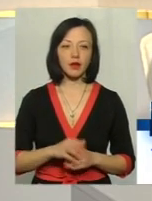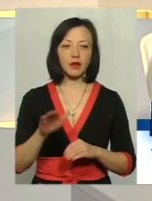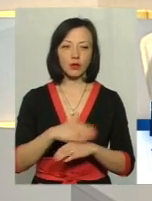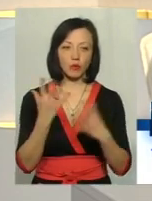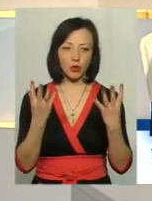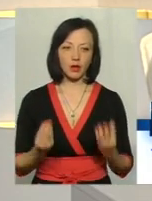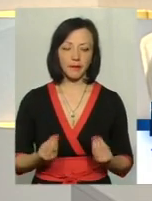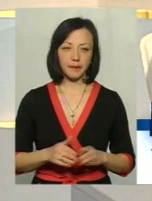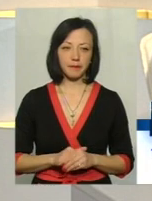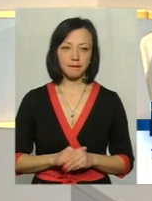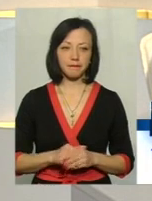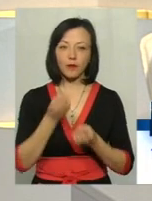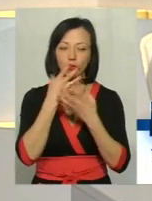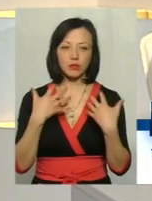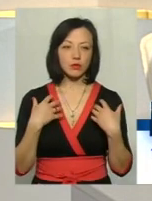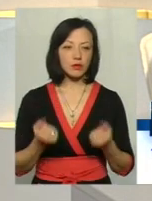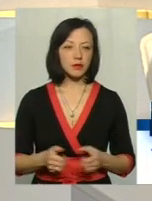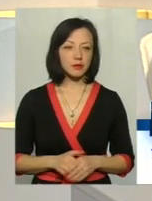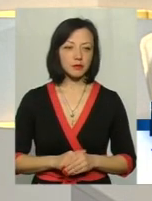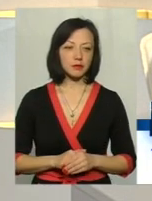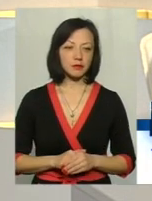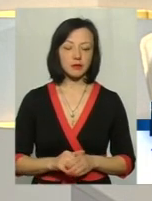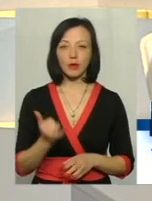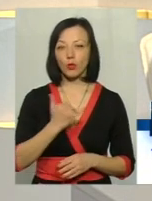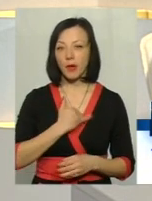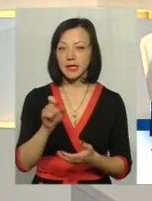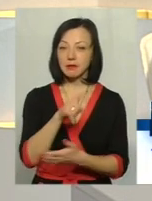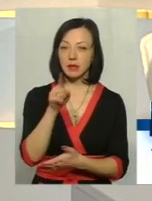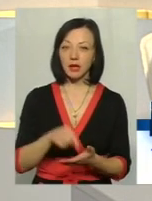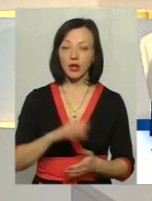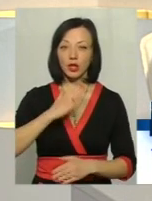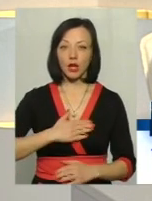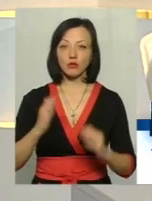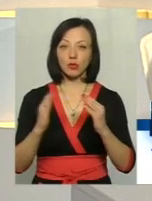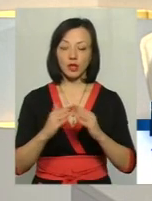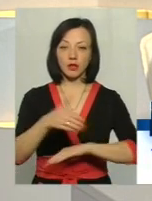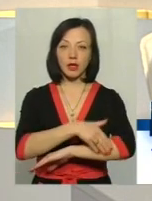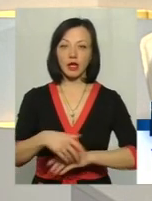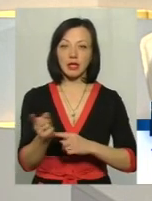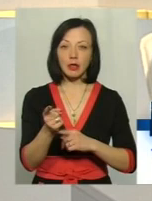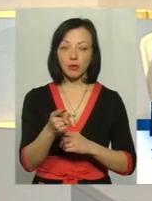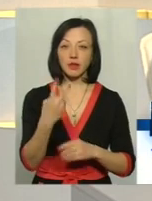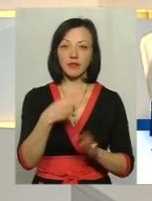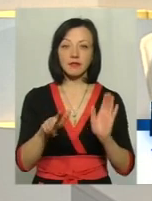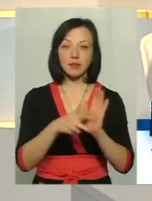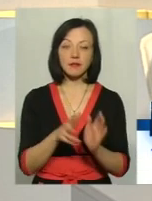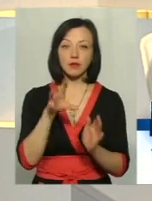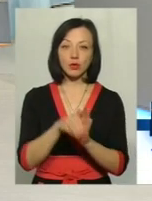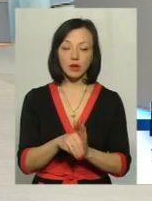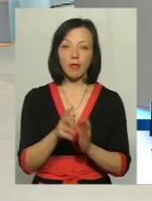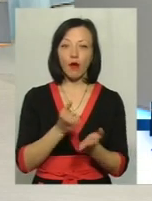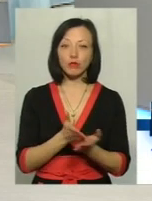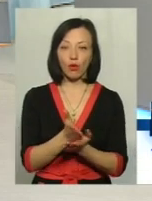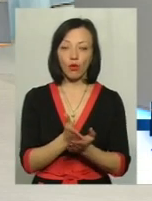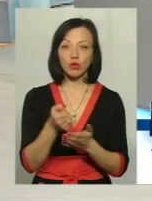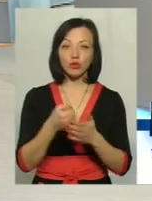Доброго дня. Доброго здоров'я. В мене таке запитання. Наш будинок Тернопільська 28 відноситься на обслуговування